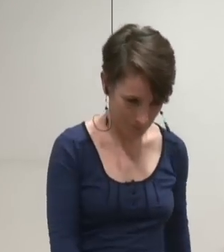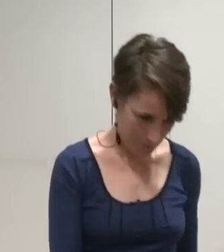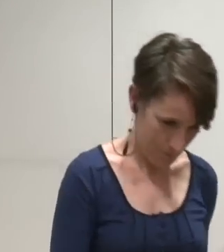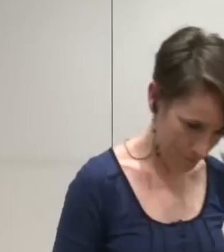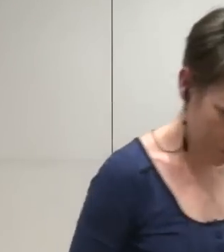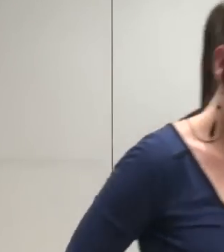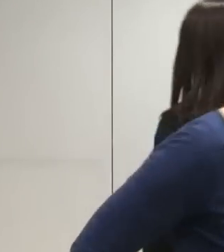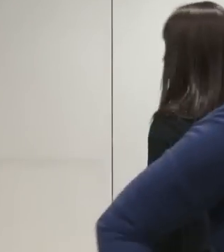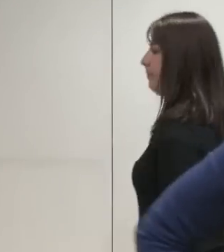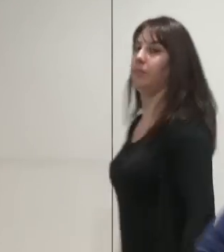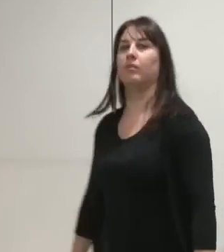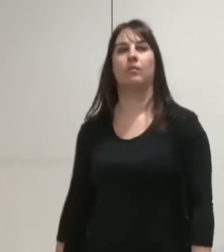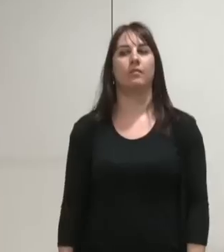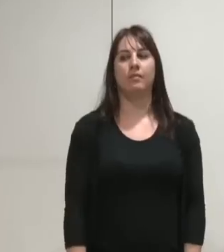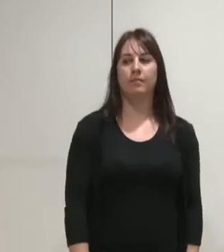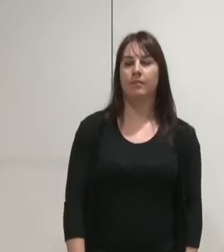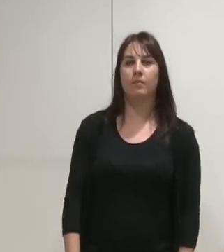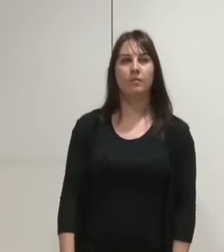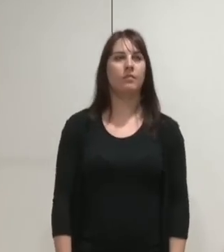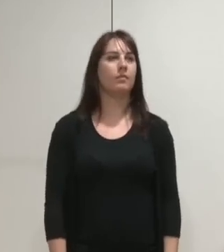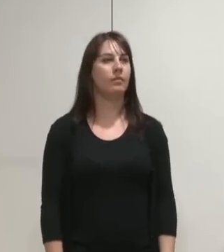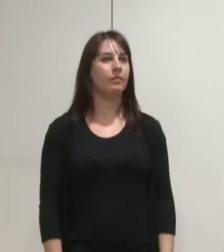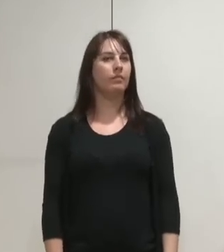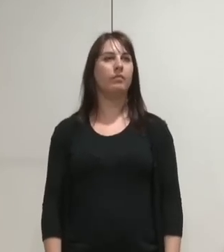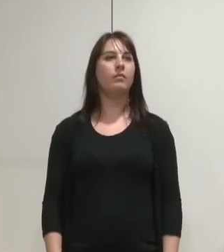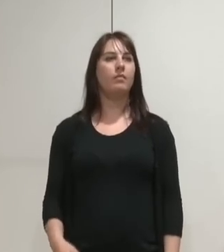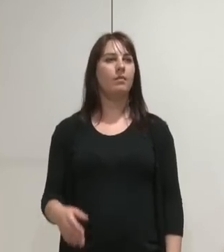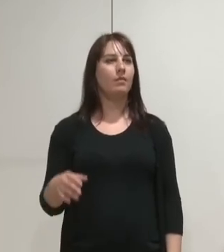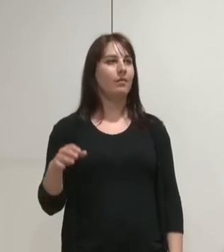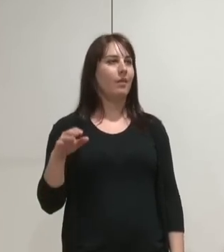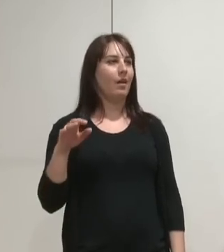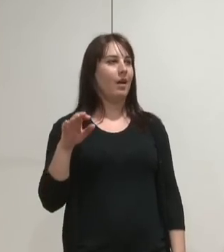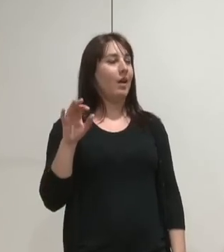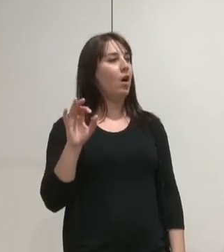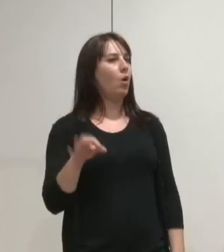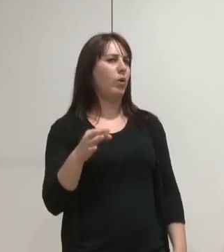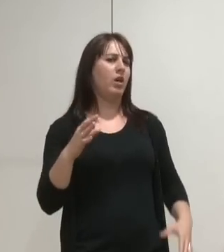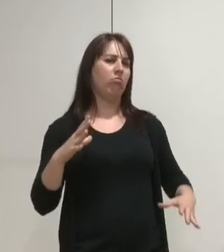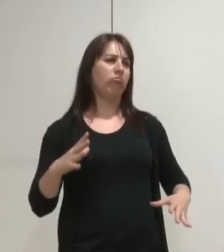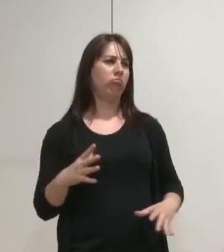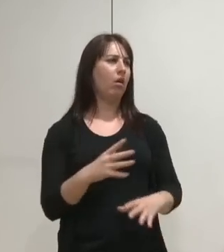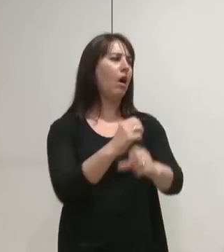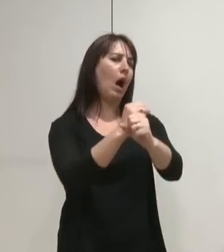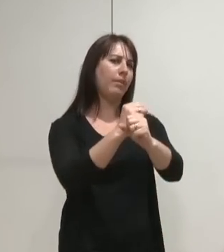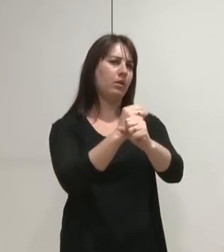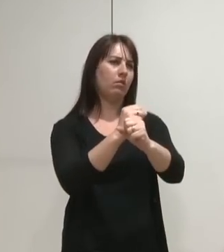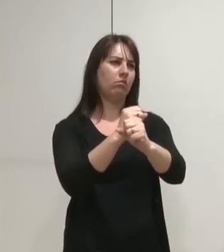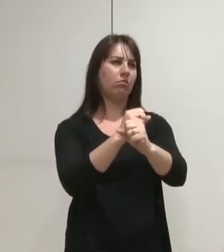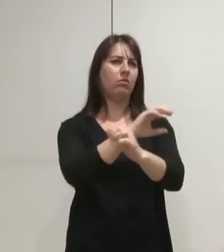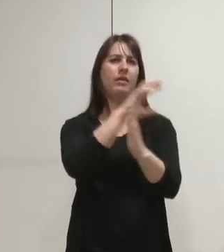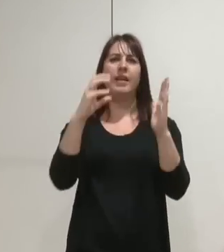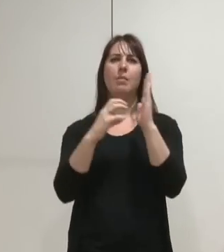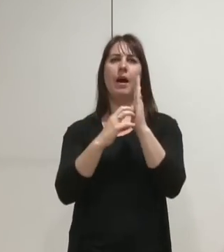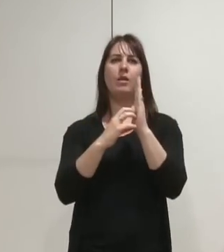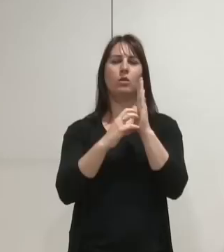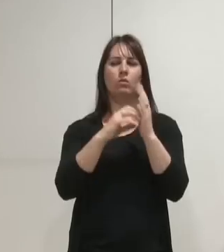ville merci oui très rapidement cette délibération concerne